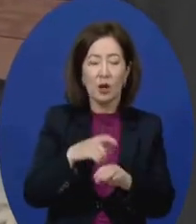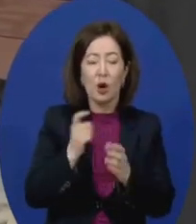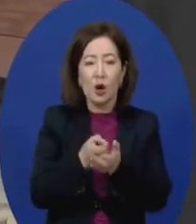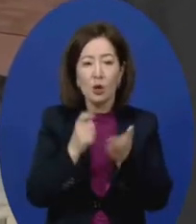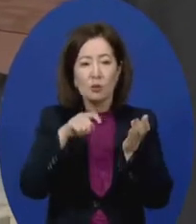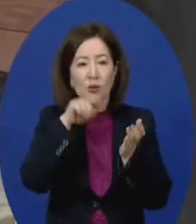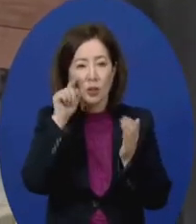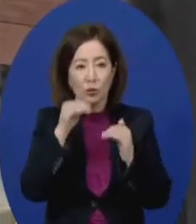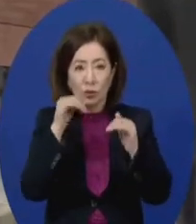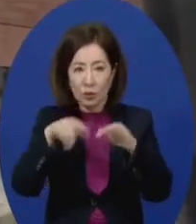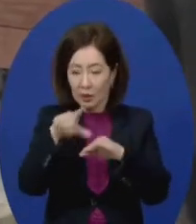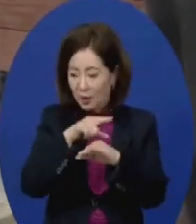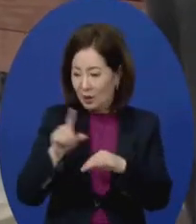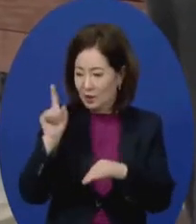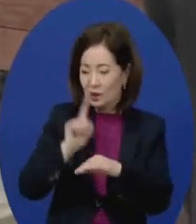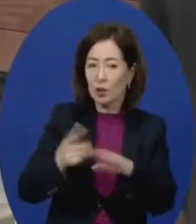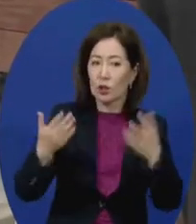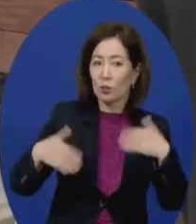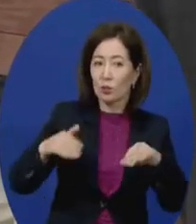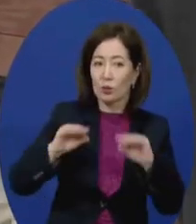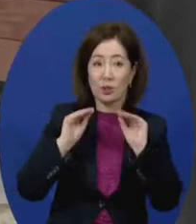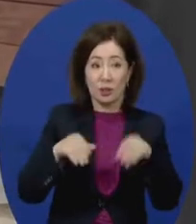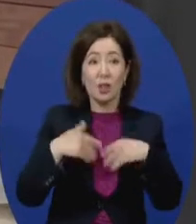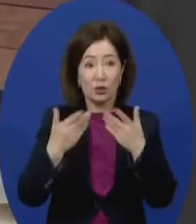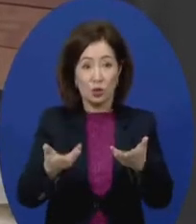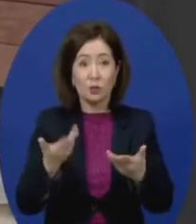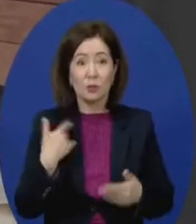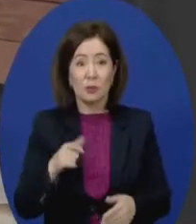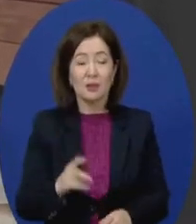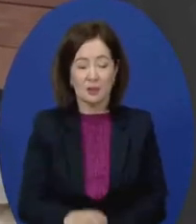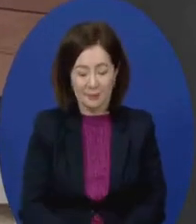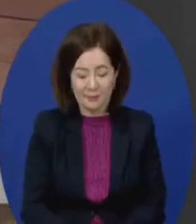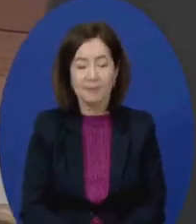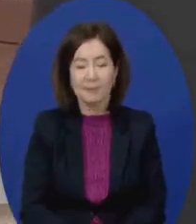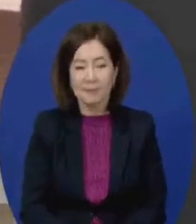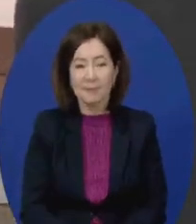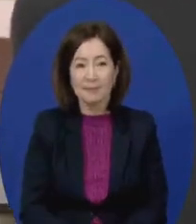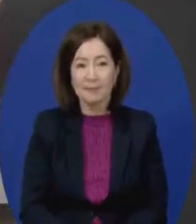хөсгөл залуучдын хөшлийн газраас хүртэл энд ирж бүжиг зааж исэн. Тий.